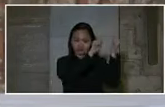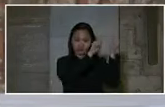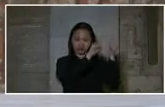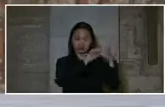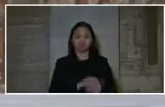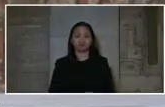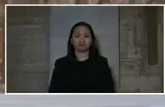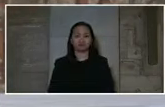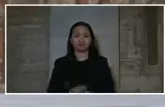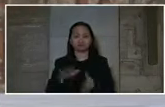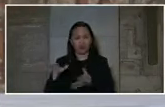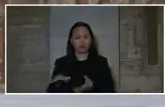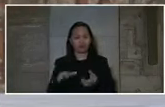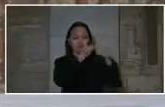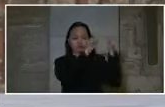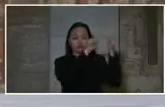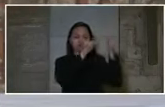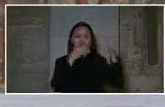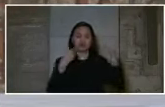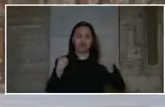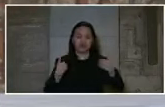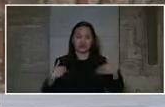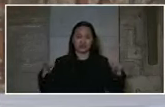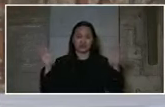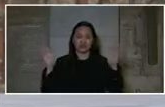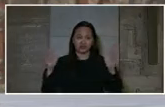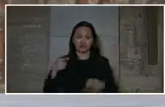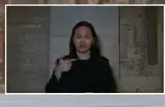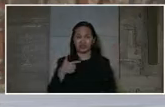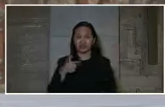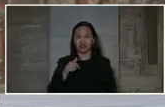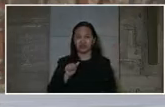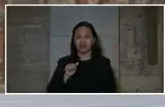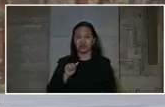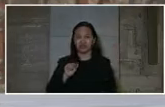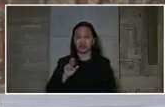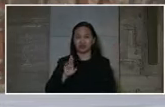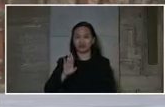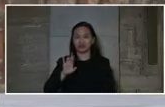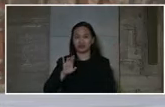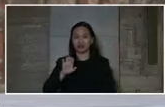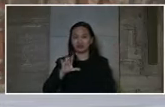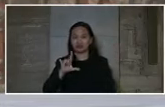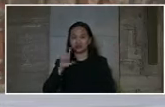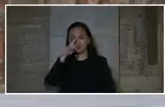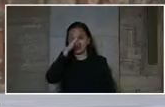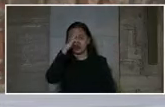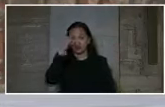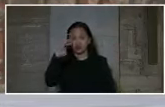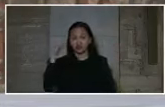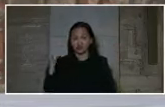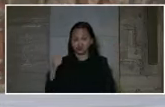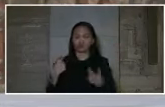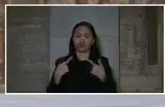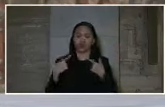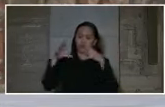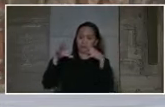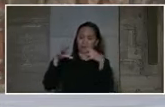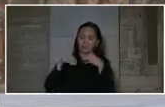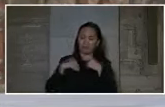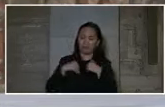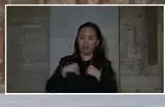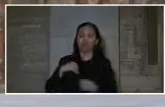Umalis si Gabriel sapagkat nakuha na niya ang kanyang minimithing